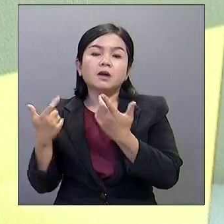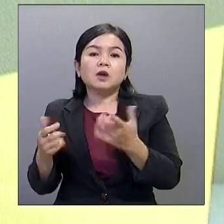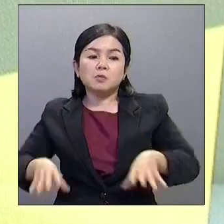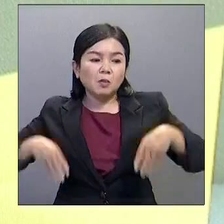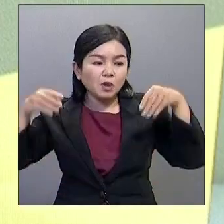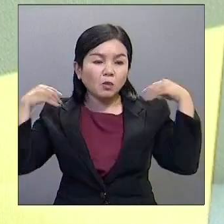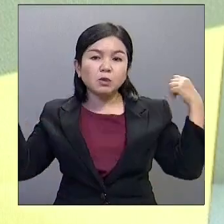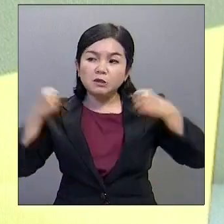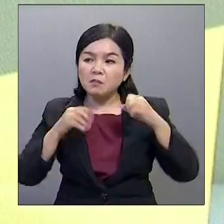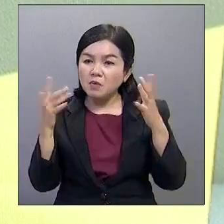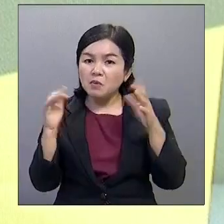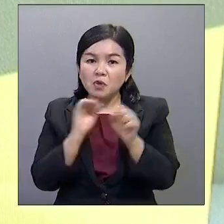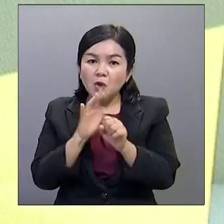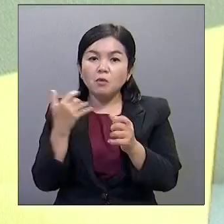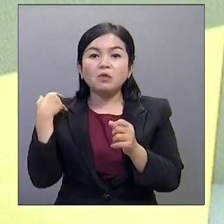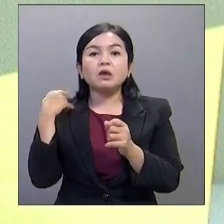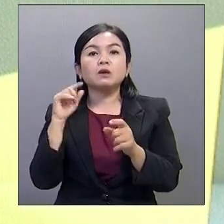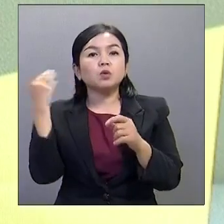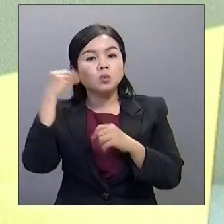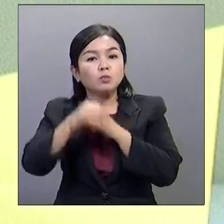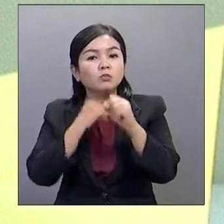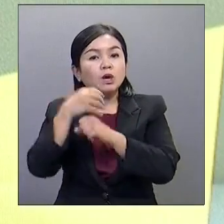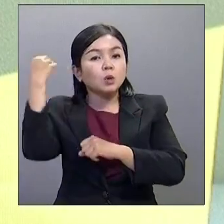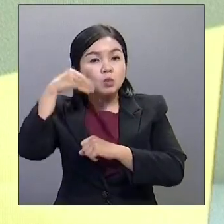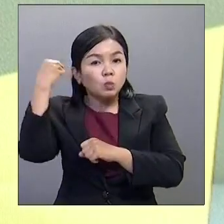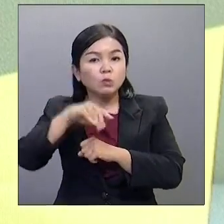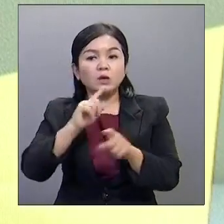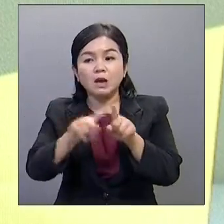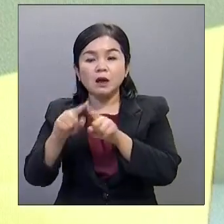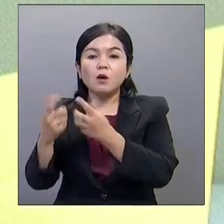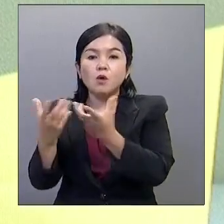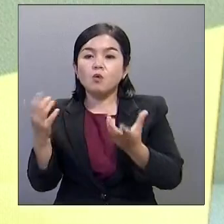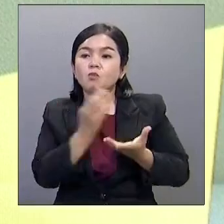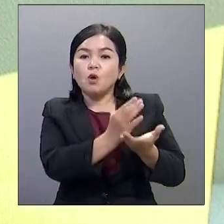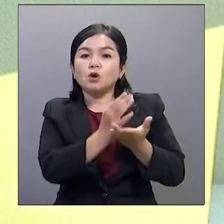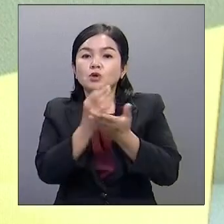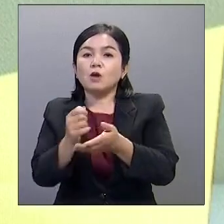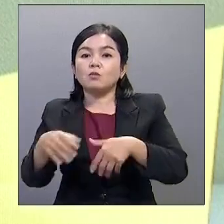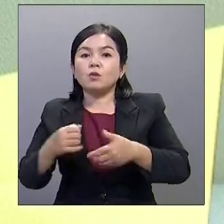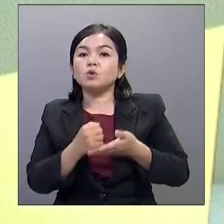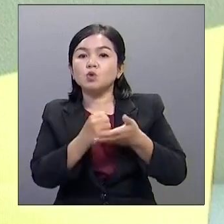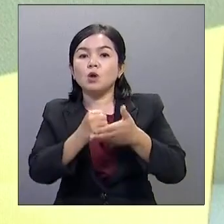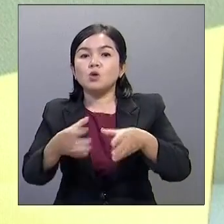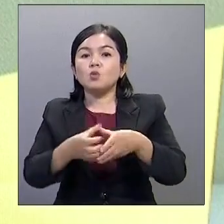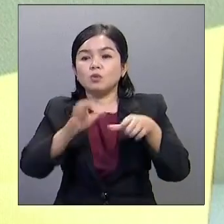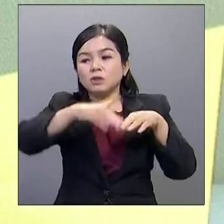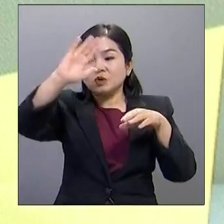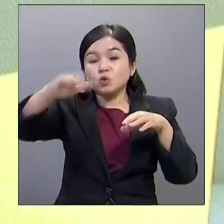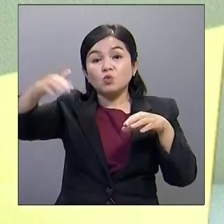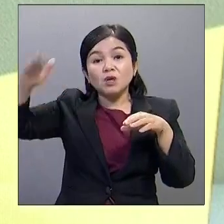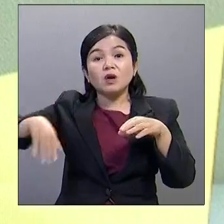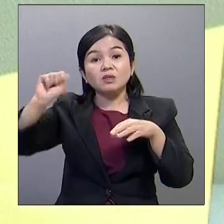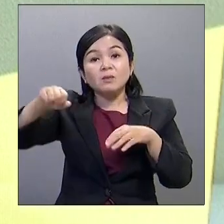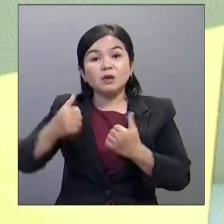ของอุปกรณ์ต่างๆด้วยนะคะเราก็จะเห็นว่าทุกปีเนี่ยเราต่างที่จะมีการบริจาคหรือว่าขึ้นไปช่วยเหลือน้องๆบนดอยด้วยเพราะฉะนั้นสิ่งที่เราเห็น